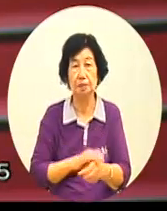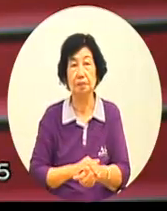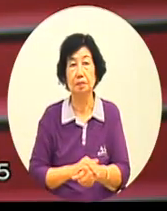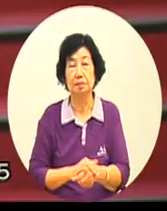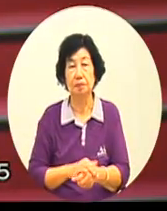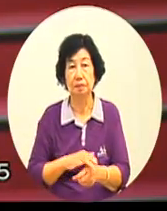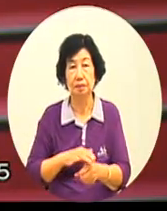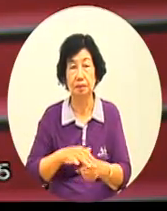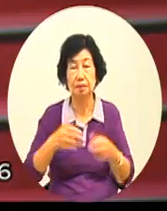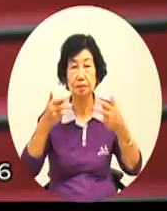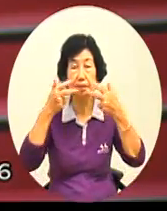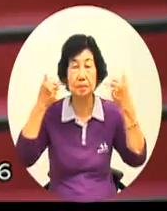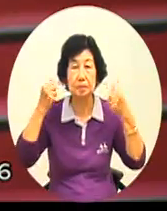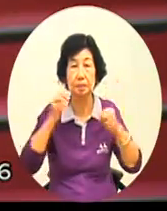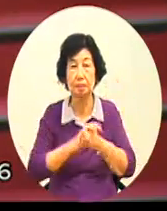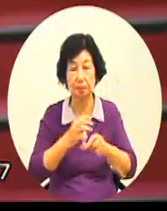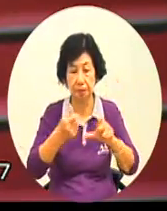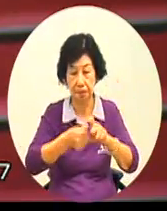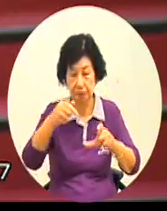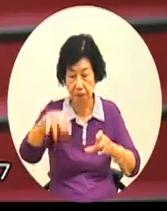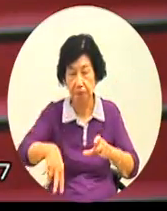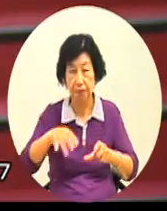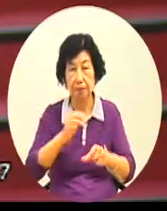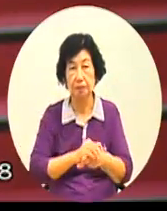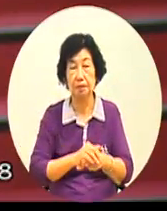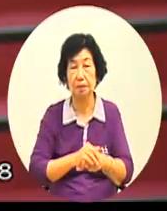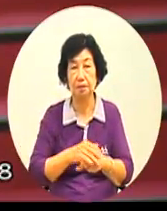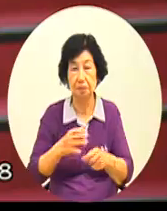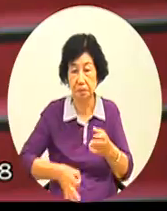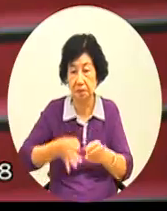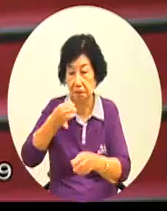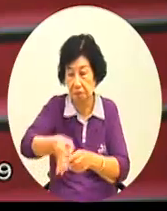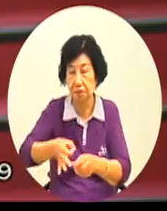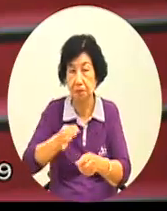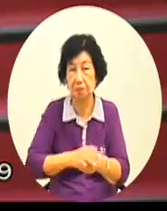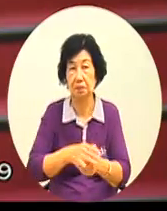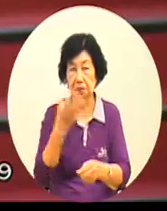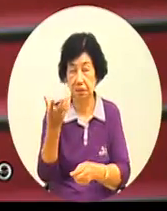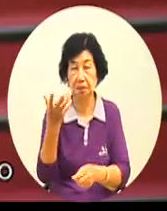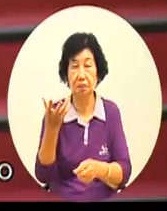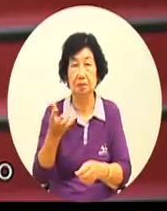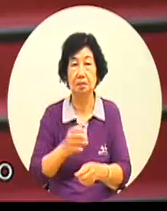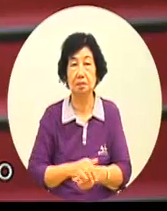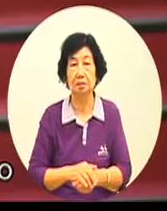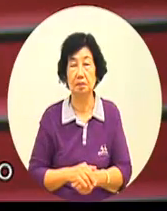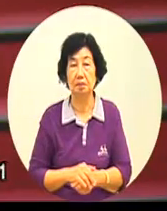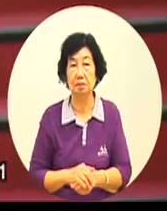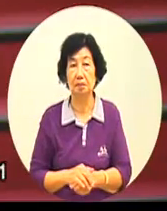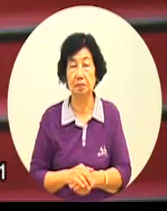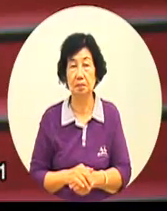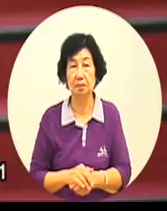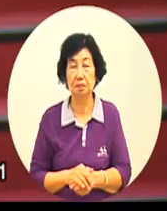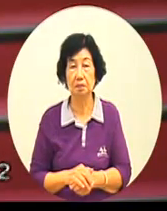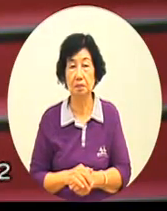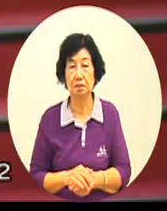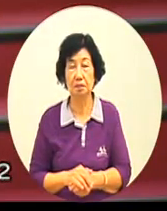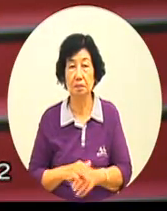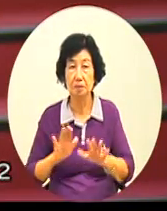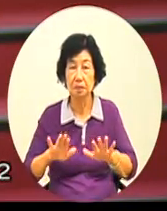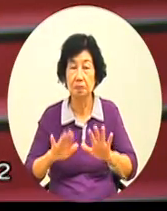给原乡的七公所的经费是蛮多的，那到底运用到